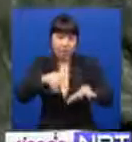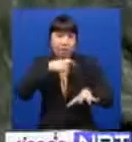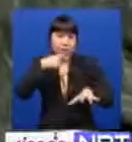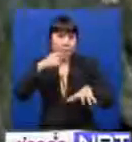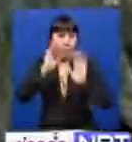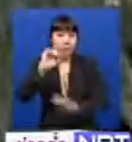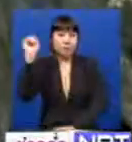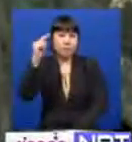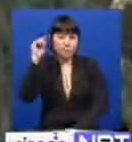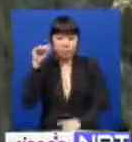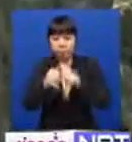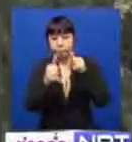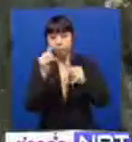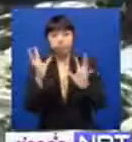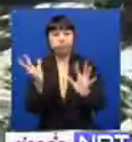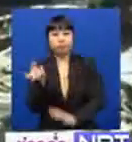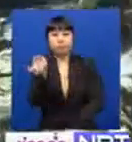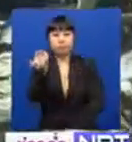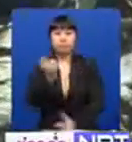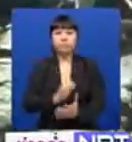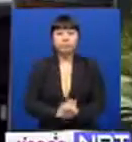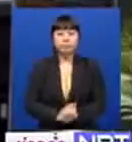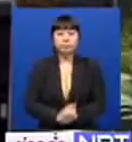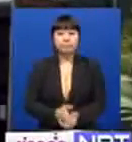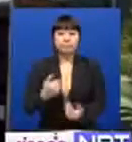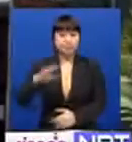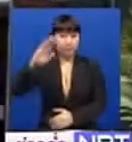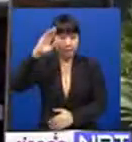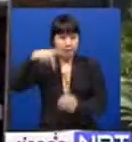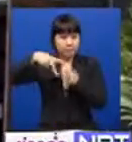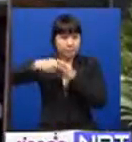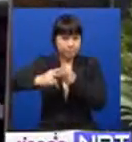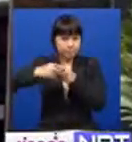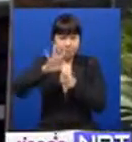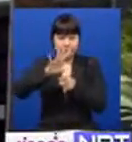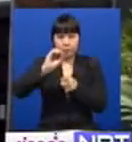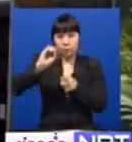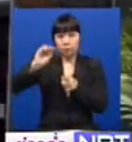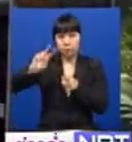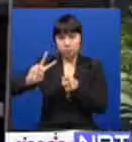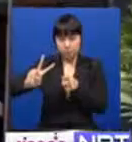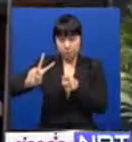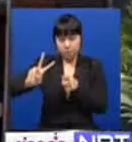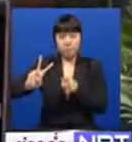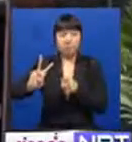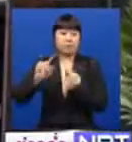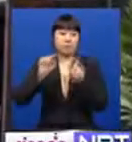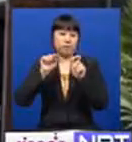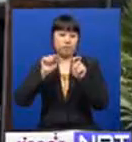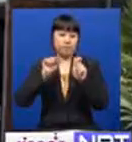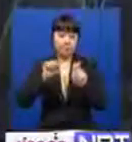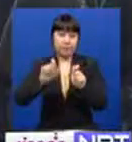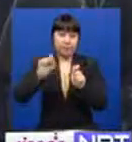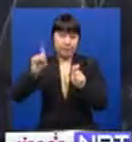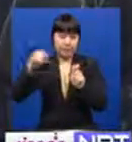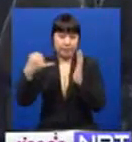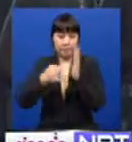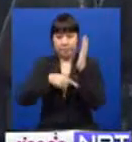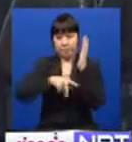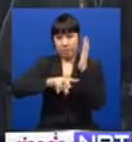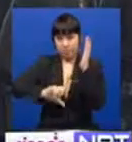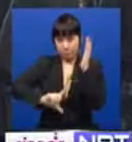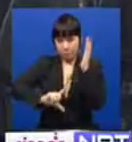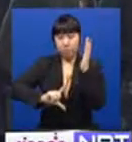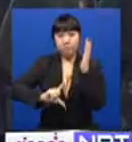ท่องเที่ยวลดลงในขณะนี้ที่กองพันทหารช่าง402ค่ายอภัยบริรักษ์ตำบลชุมพลอำเภอศรีนครินทร์จังหวัดพัทลุง